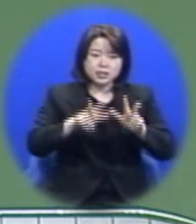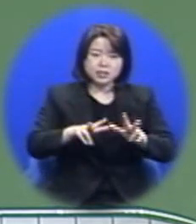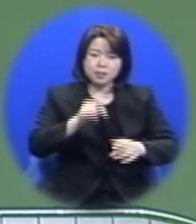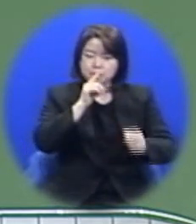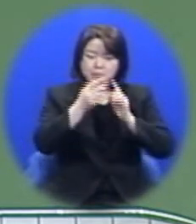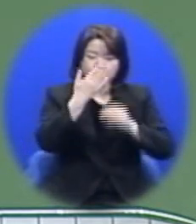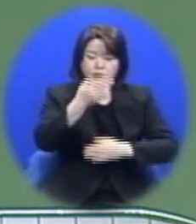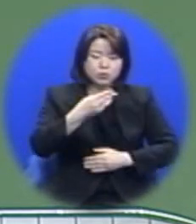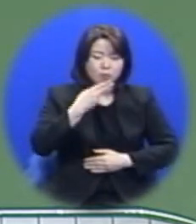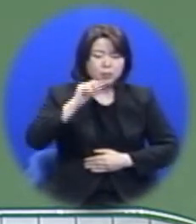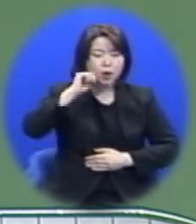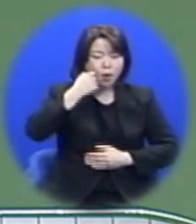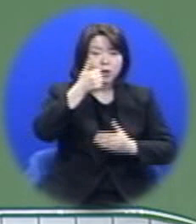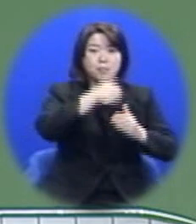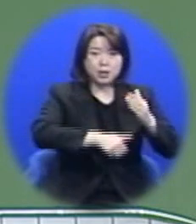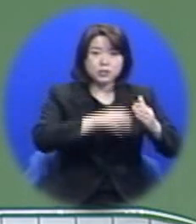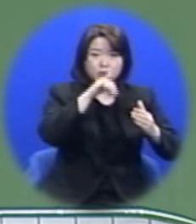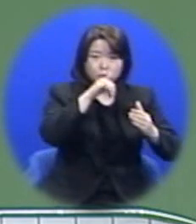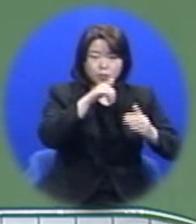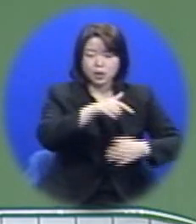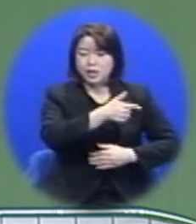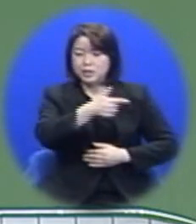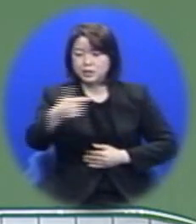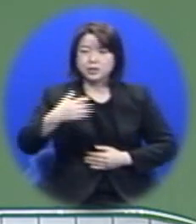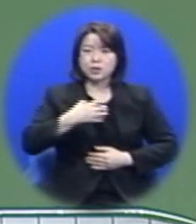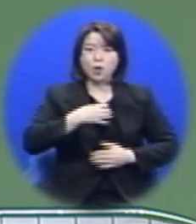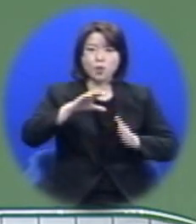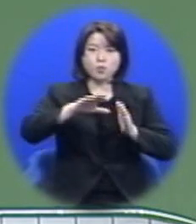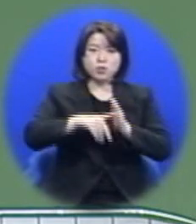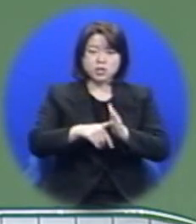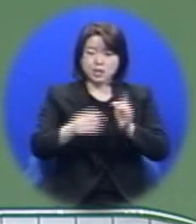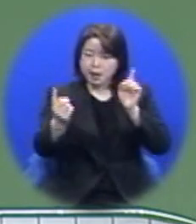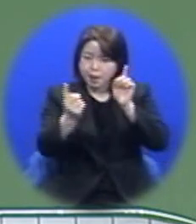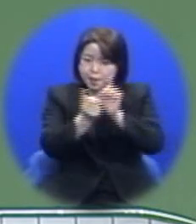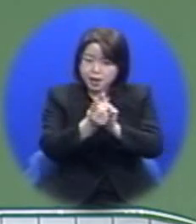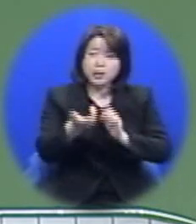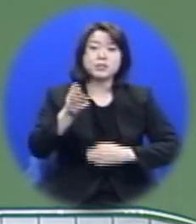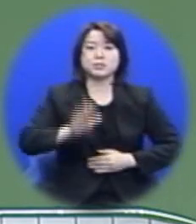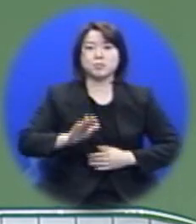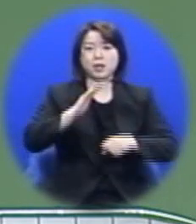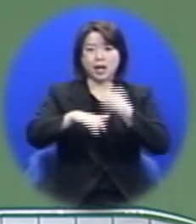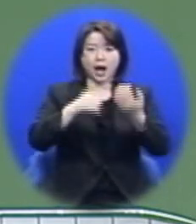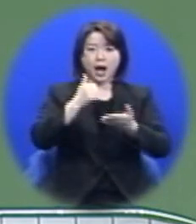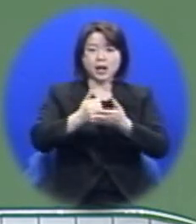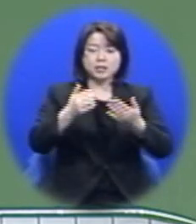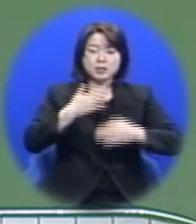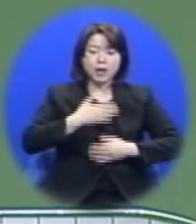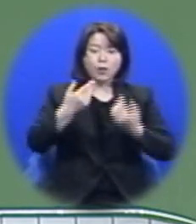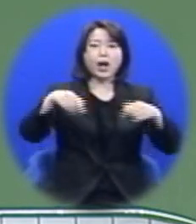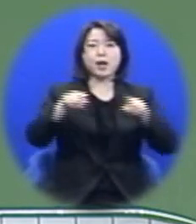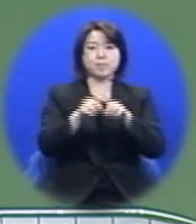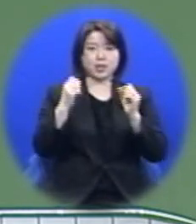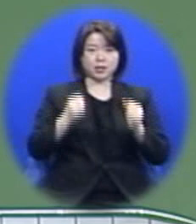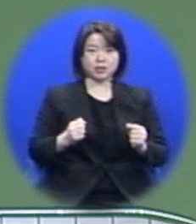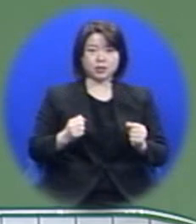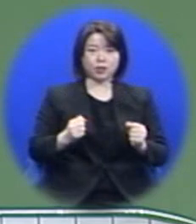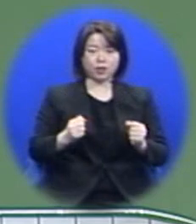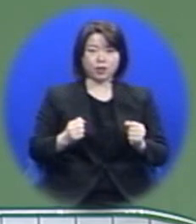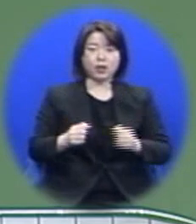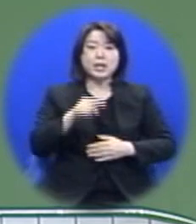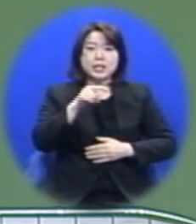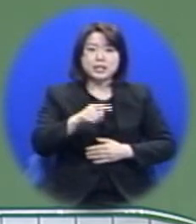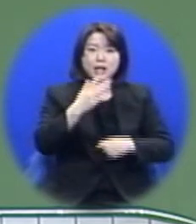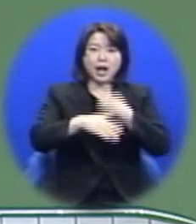어려움에 빠져 있고 큰 위기에 내가 처해 있어도 하나님은 나와 함께 하신다. 그게 바로